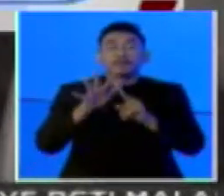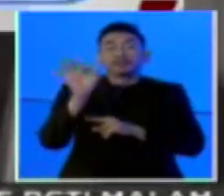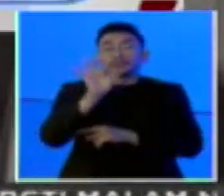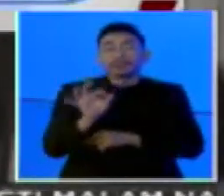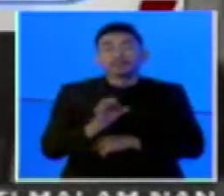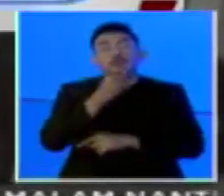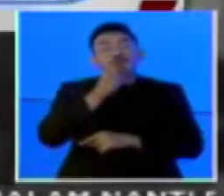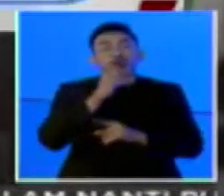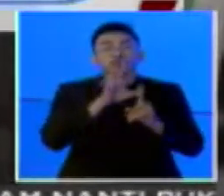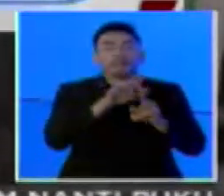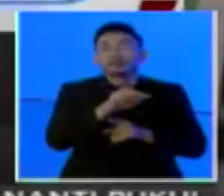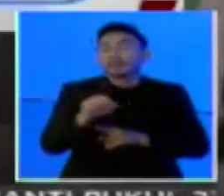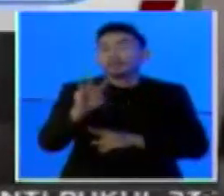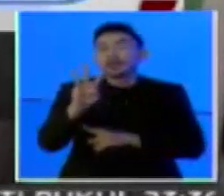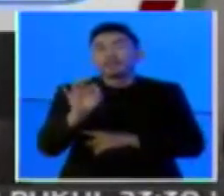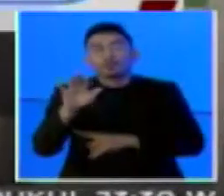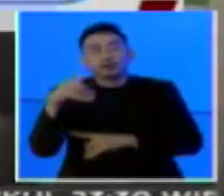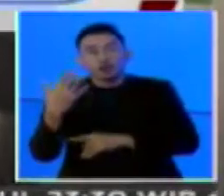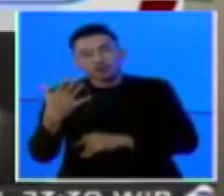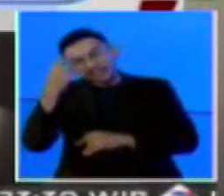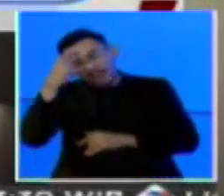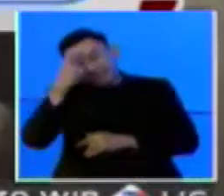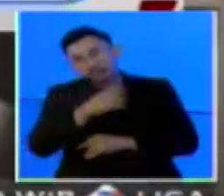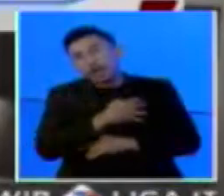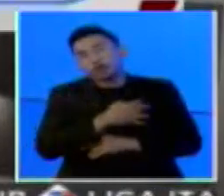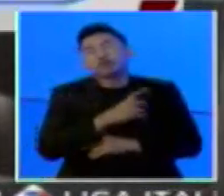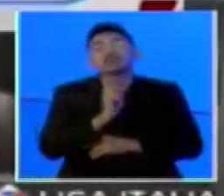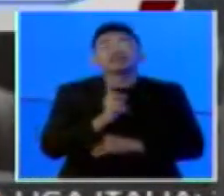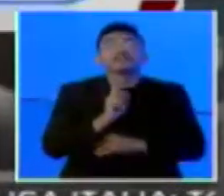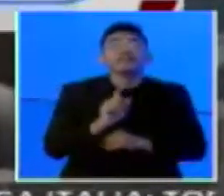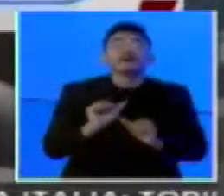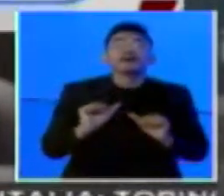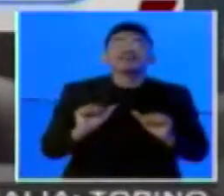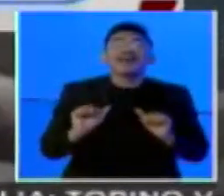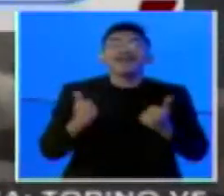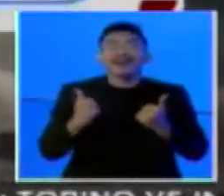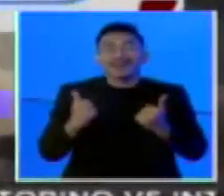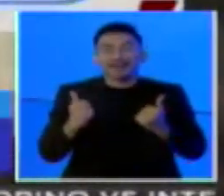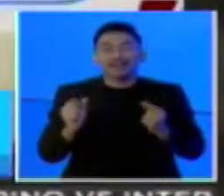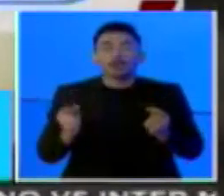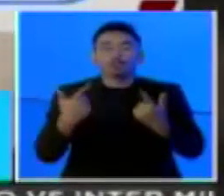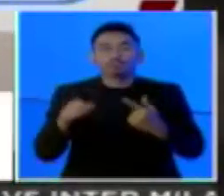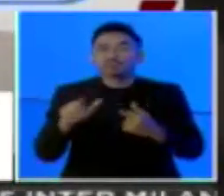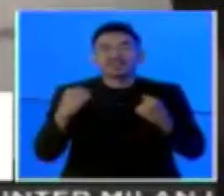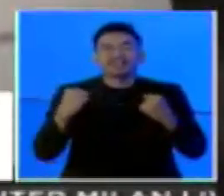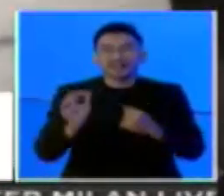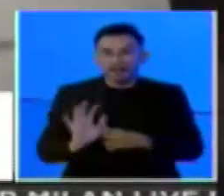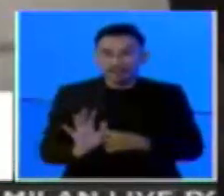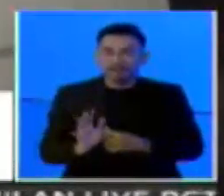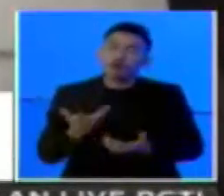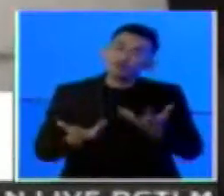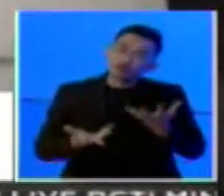Penyakit ini biasanya disebabkan karena gaya hidup yang tidak sehat. Selain itu ada juga faktor keturunan, di mana keluarga ada yang menderita penyakit